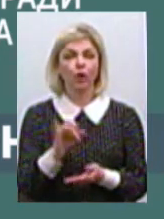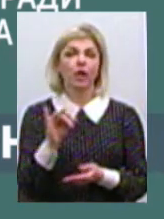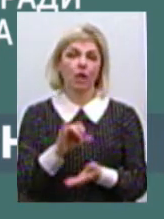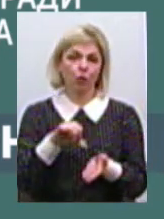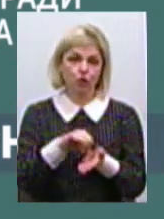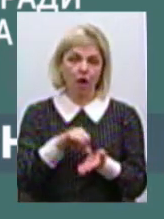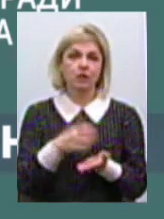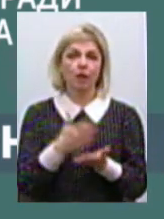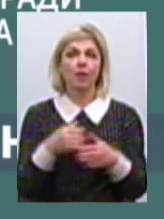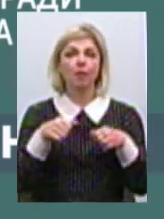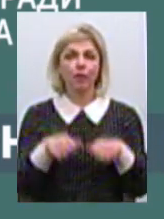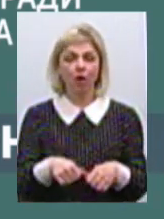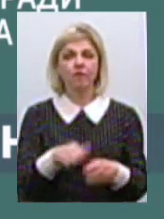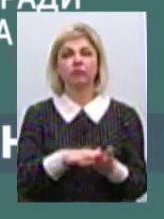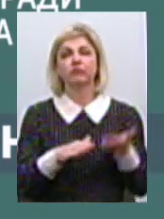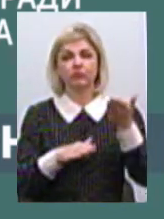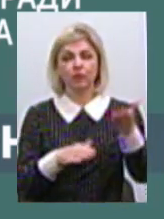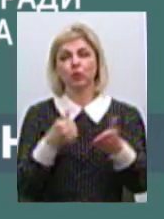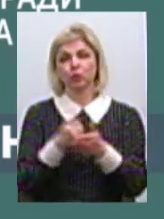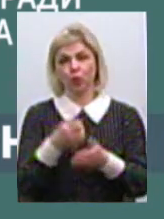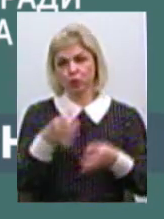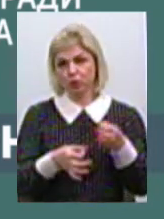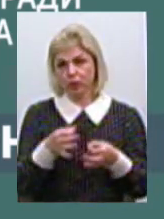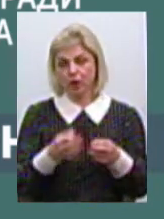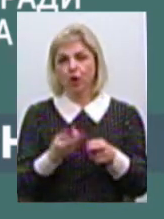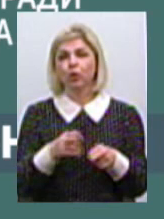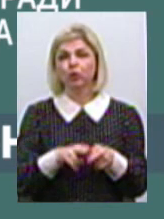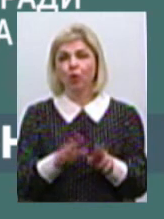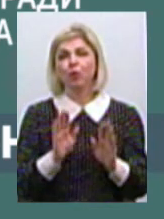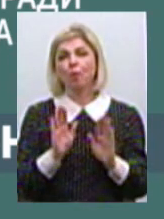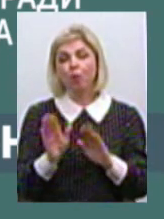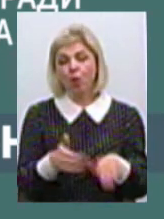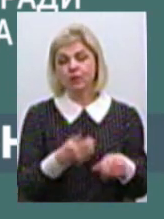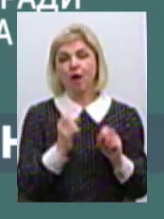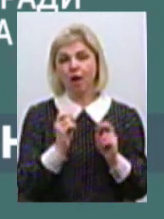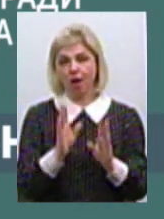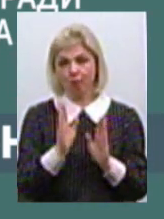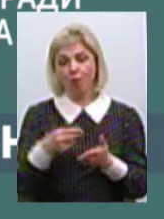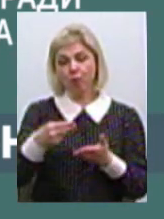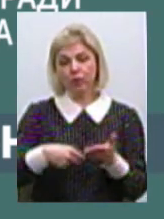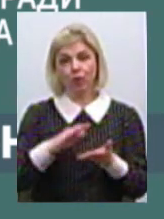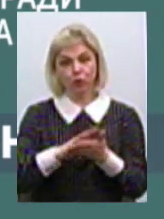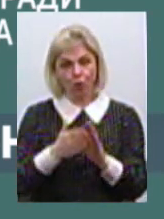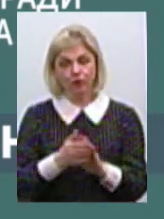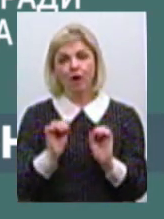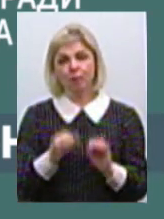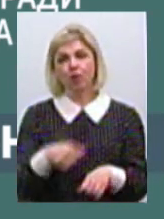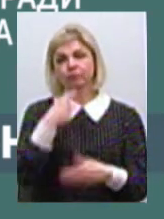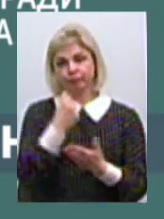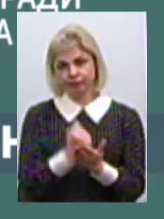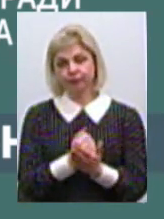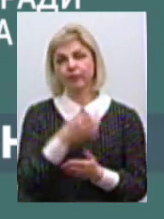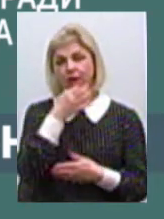мають право подавати позови до суду. Тому лише після того, як буде підписаний договір, можна остаточно сказати,